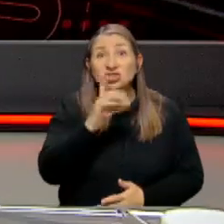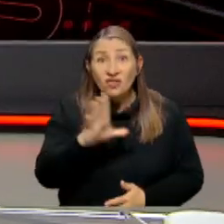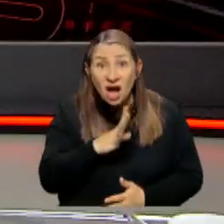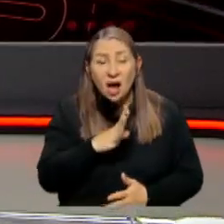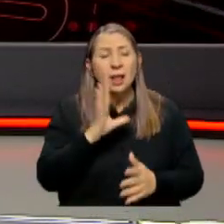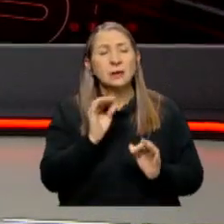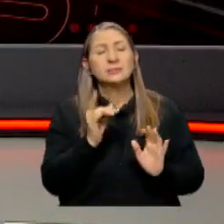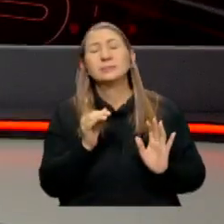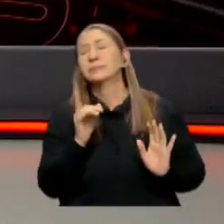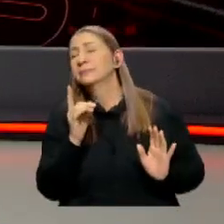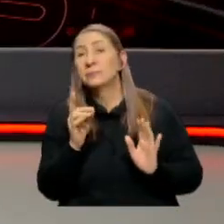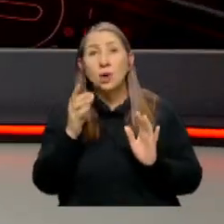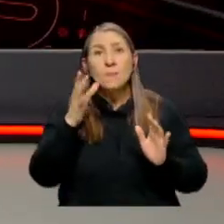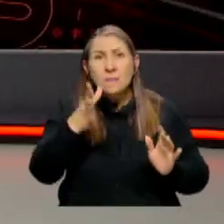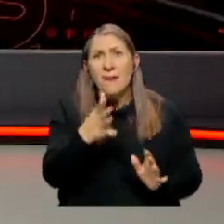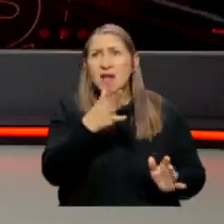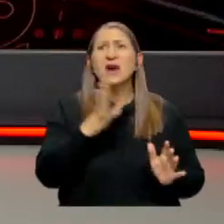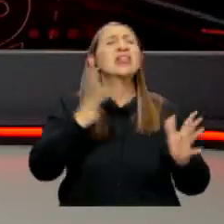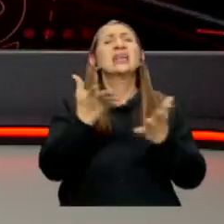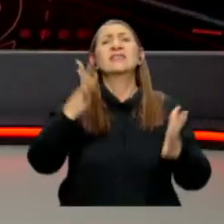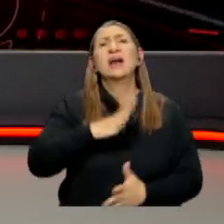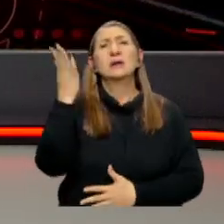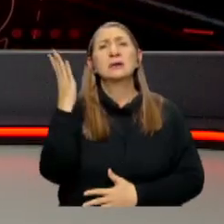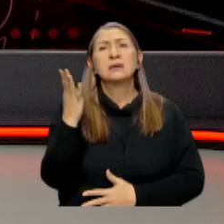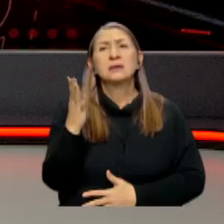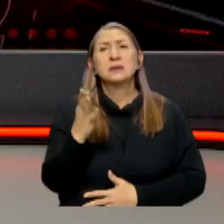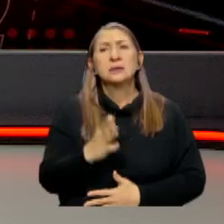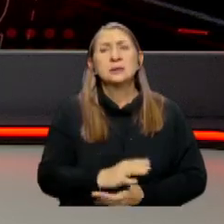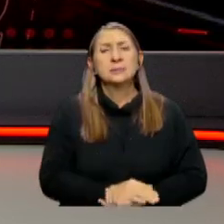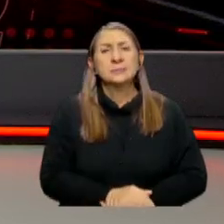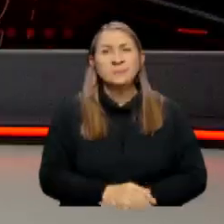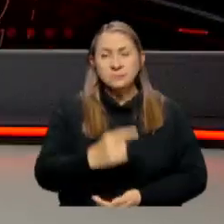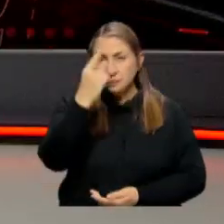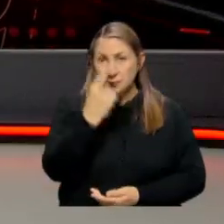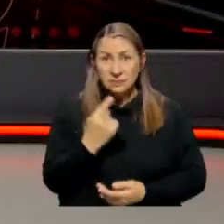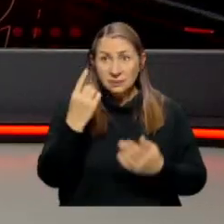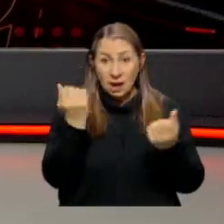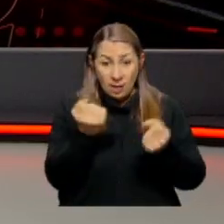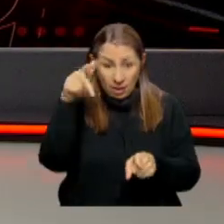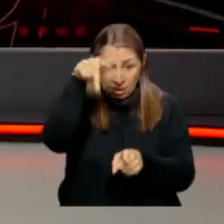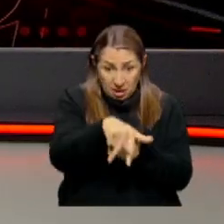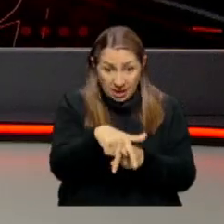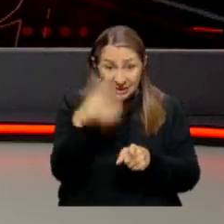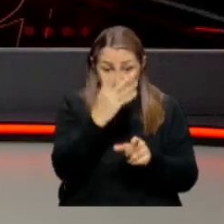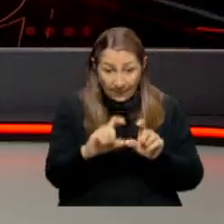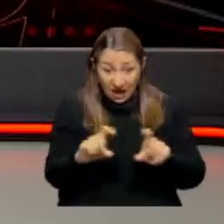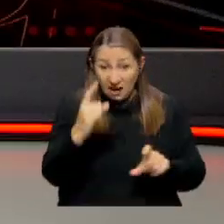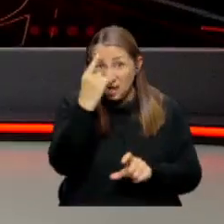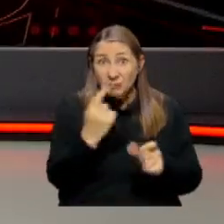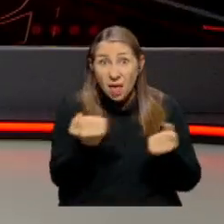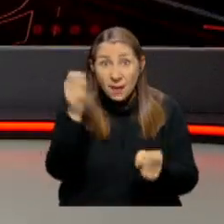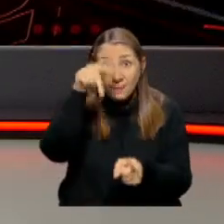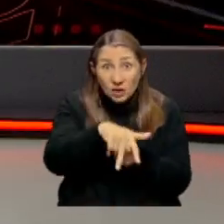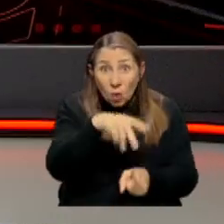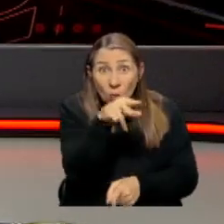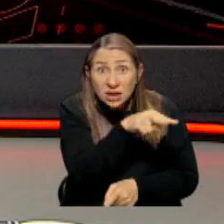suistimali var kastı var neyi varsa var resmi araca biniyorlar siyah plakalı resmi araca